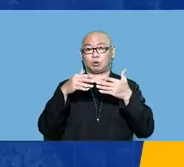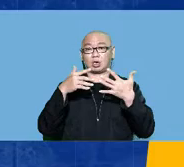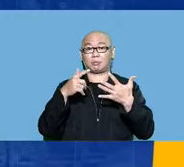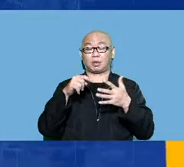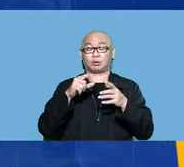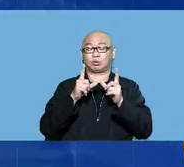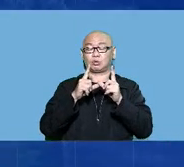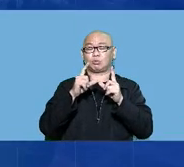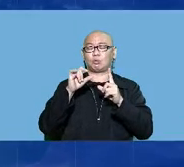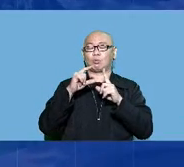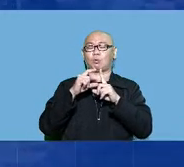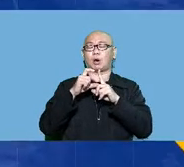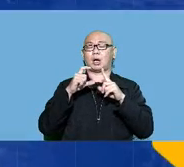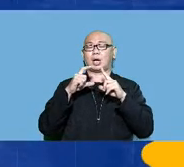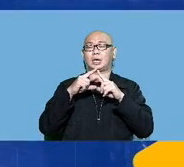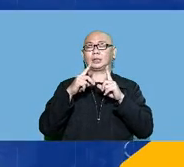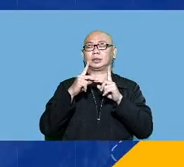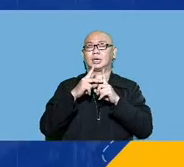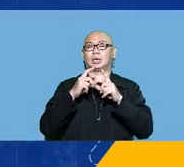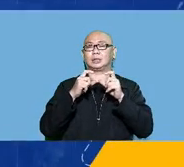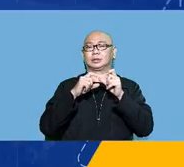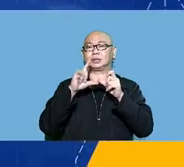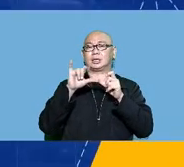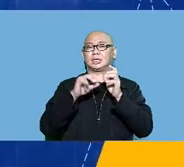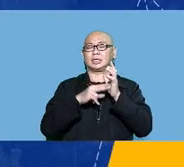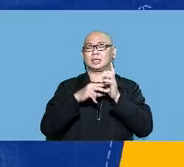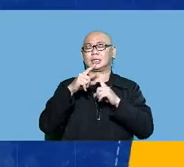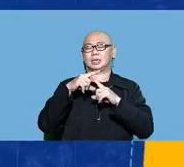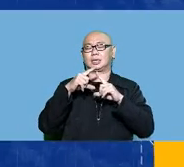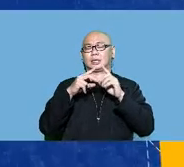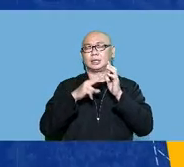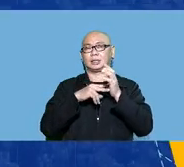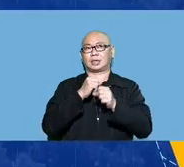Wadah Selintang. Dan sebelah kanannya adalah